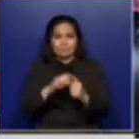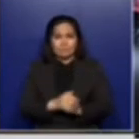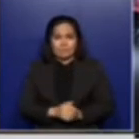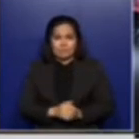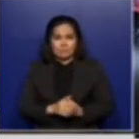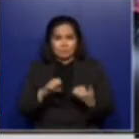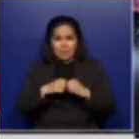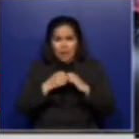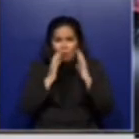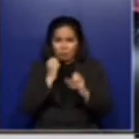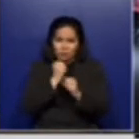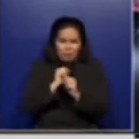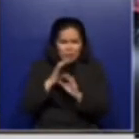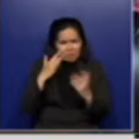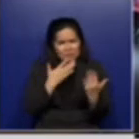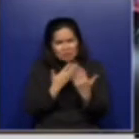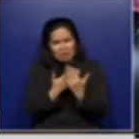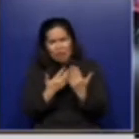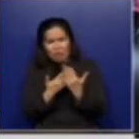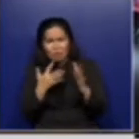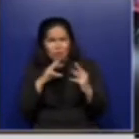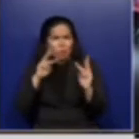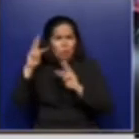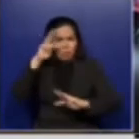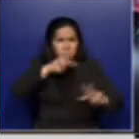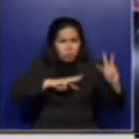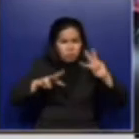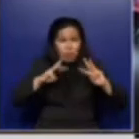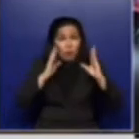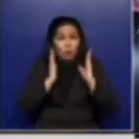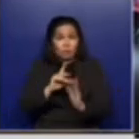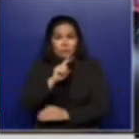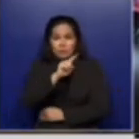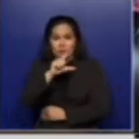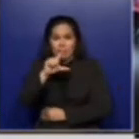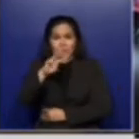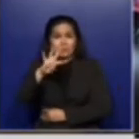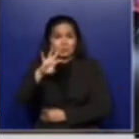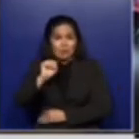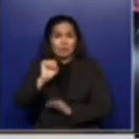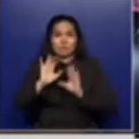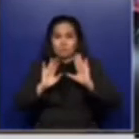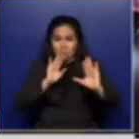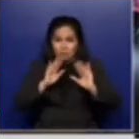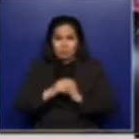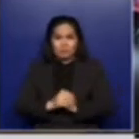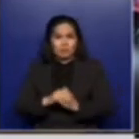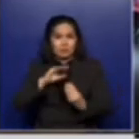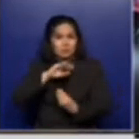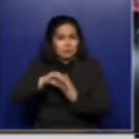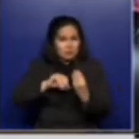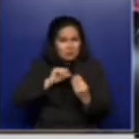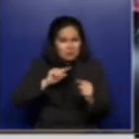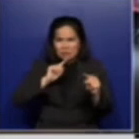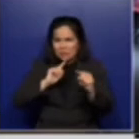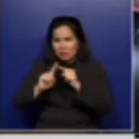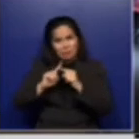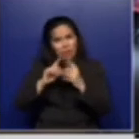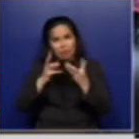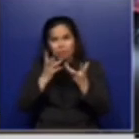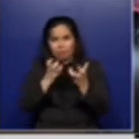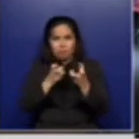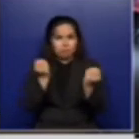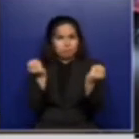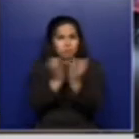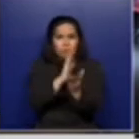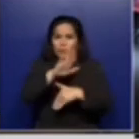7.6% แต่คนตกงานในปีนั้นไม่น้อยกว่า 1.4 ล้านคนครับเศรษฐกิจระดับบนย่อยยับหมดครับเ